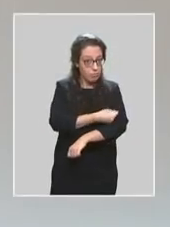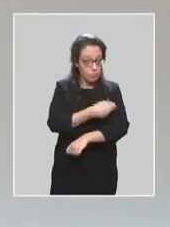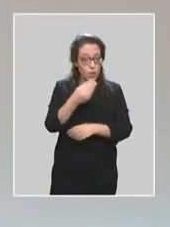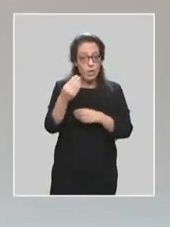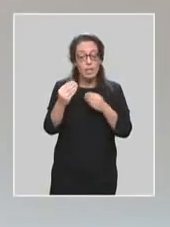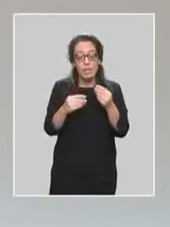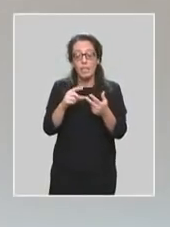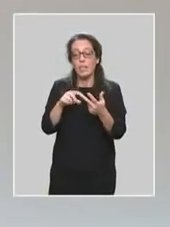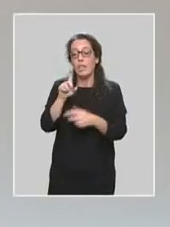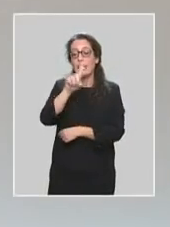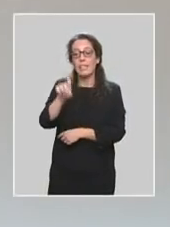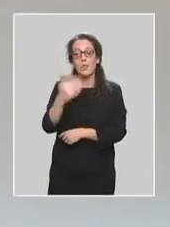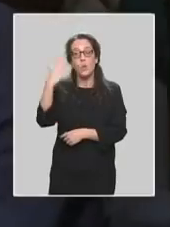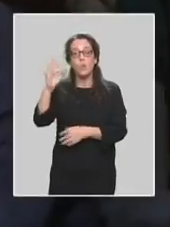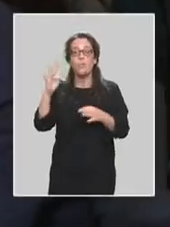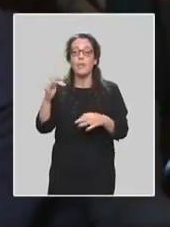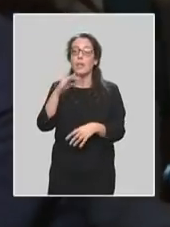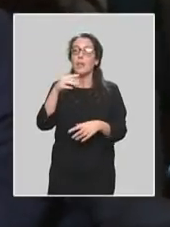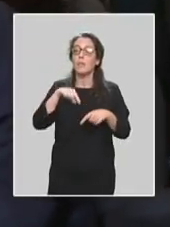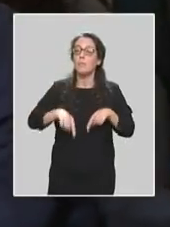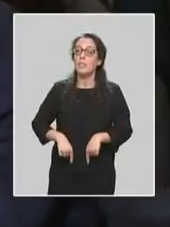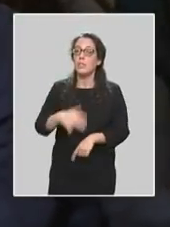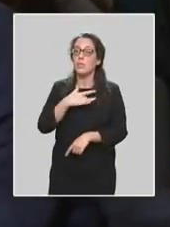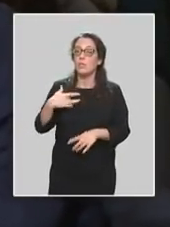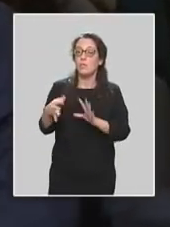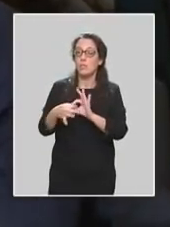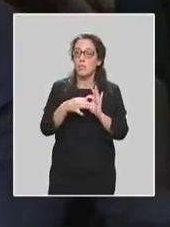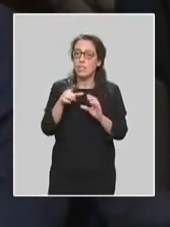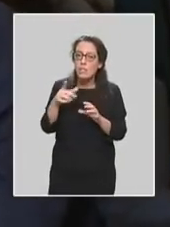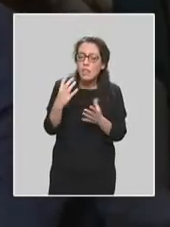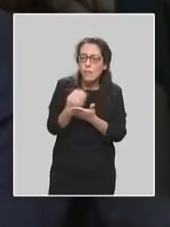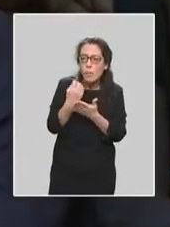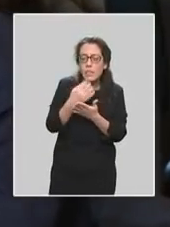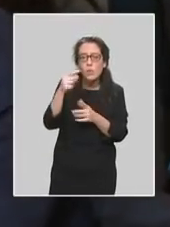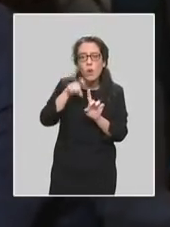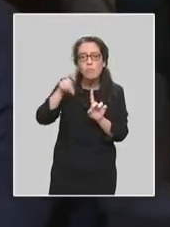ministre des Solidarités et de la Santé, avez-vous des données sur les personnes vaccinées à nouveau